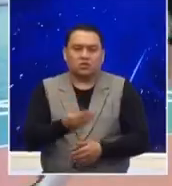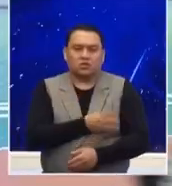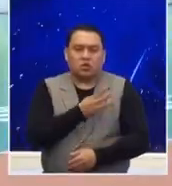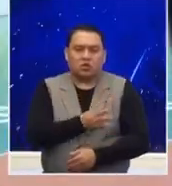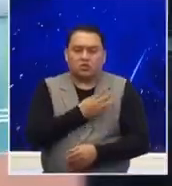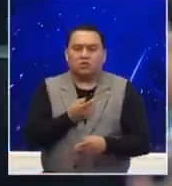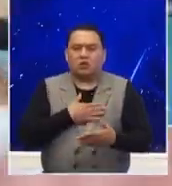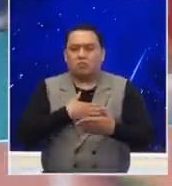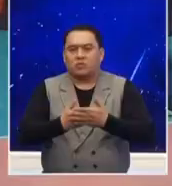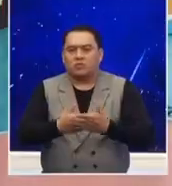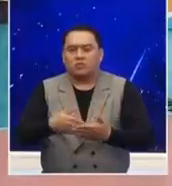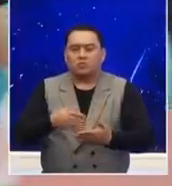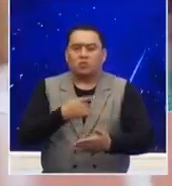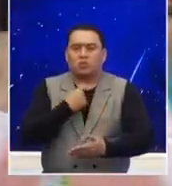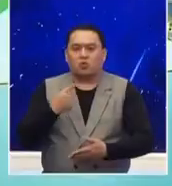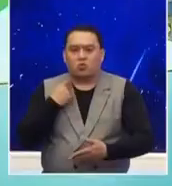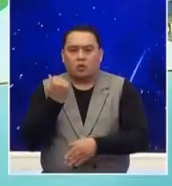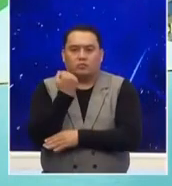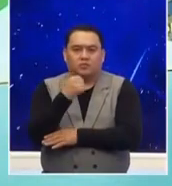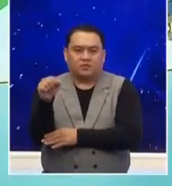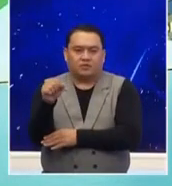слаженнее оказалась игра волейболисток из Талдыкургана.